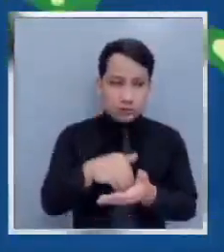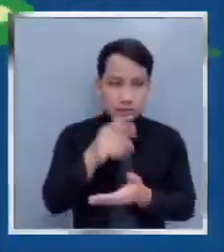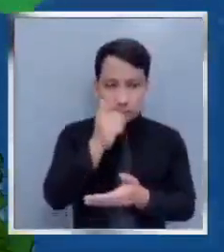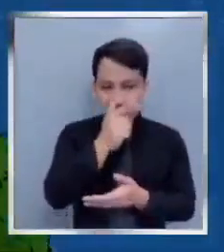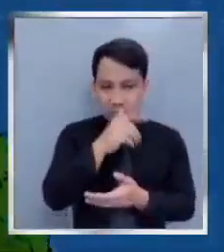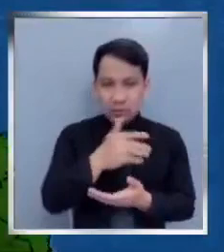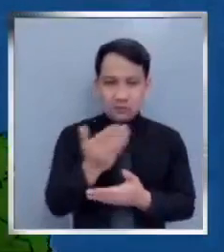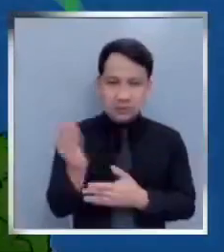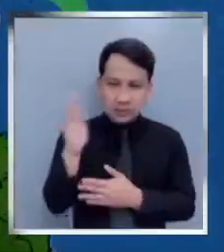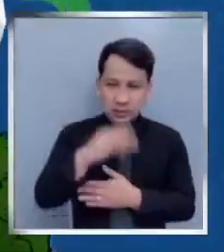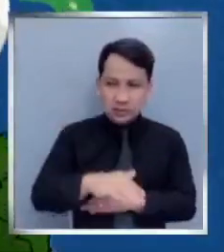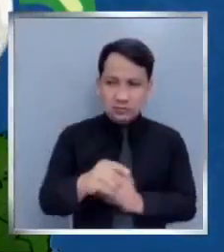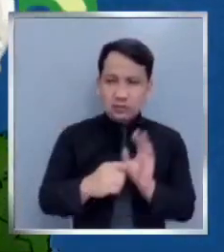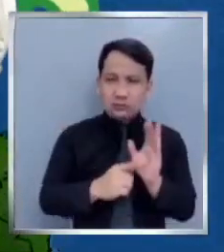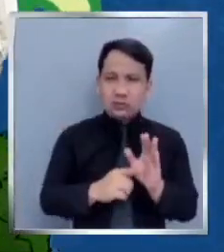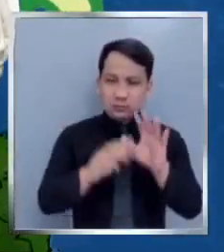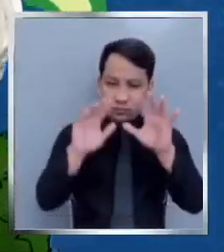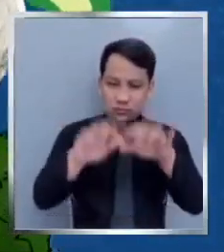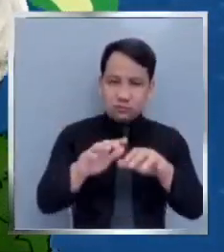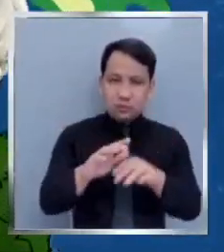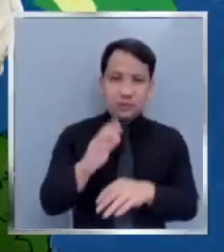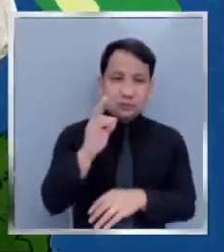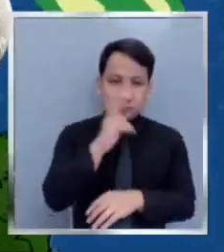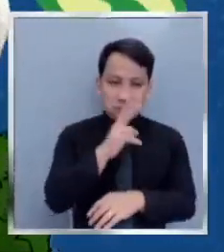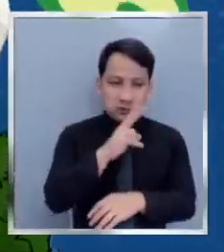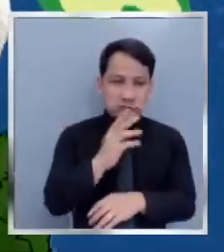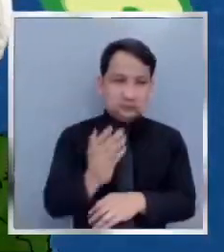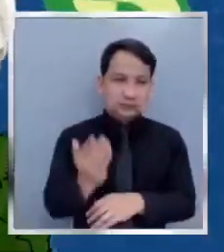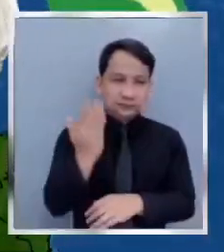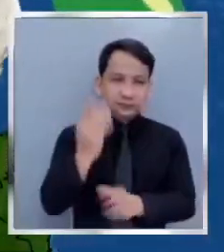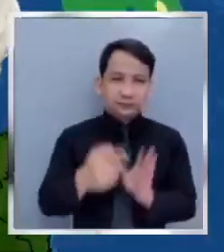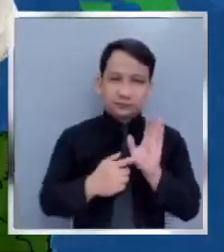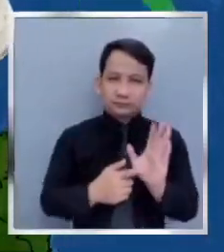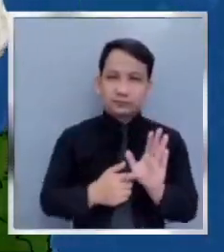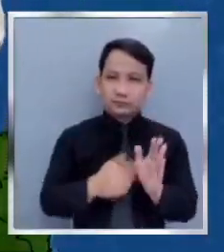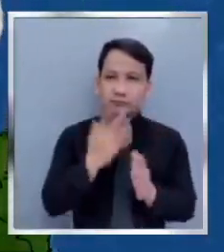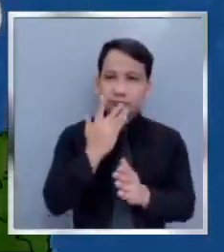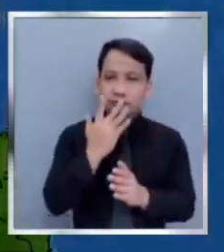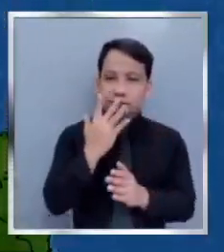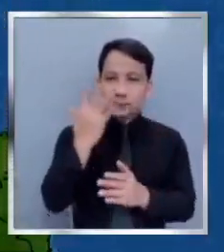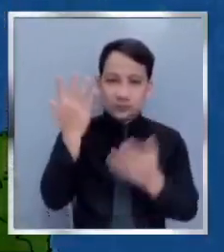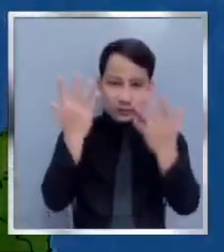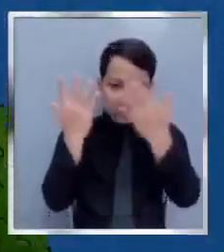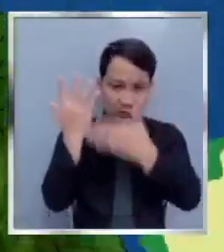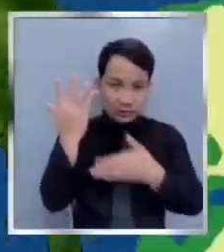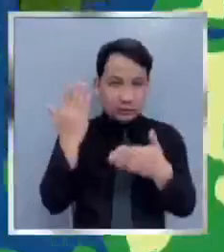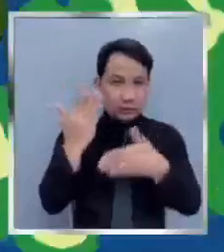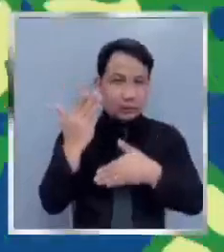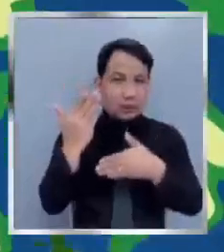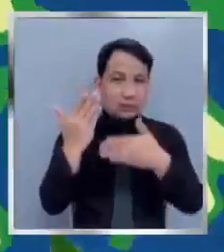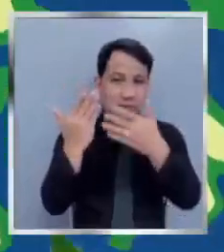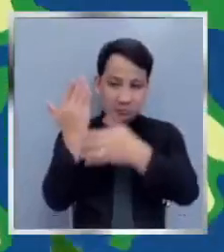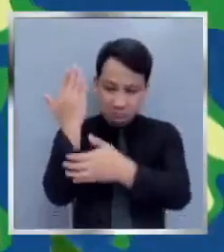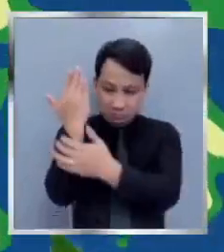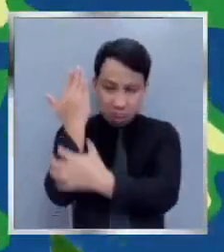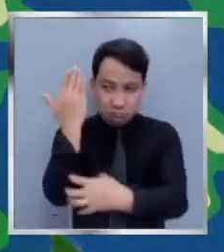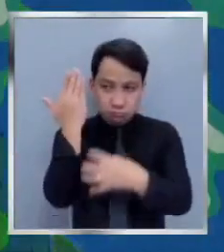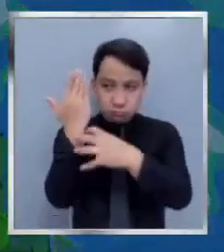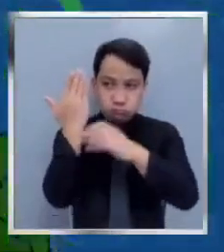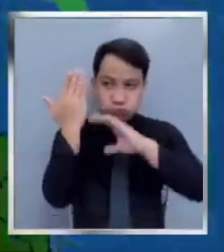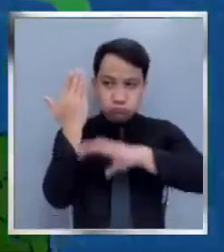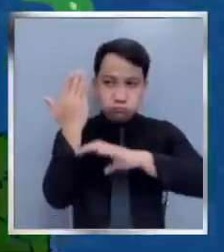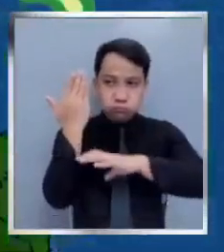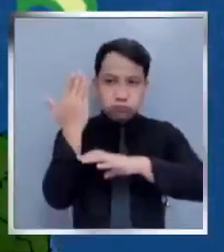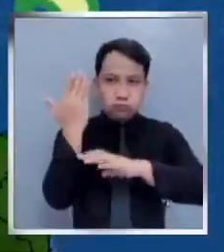may tsansa ng ulan sa buong Visayas. Ito, umaga pa lamang may mga kulay na sa iba't ibang lugar sa Visayas at tuloy-tuloy po yan hanggang